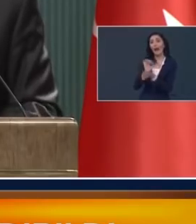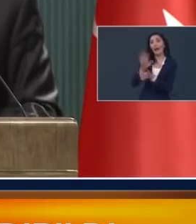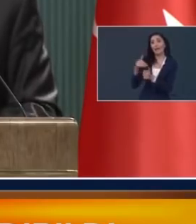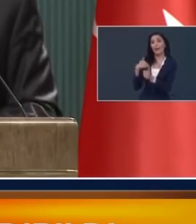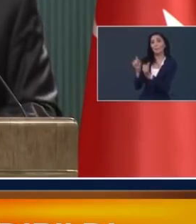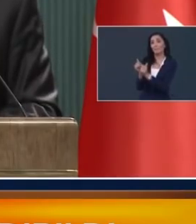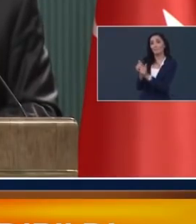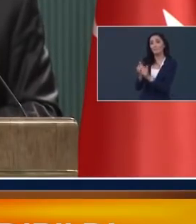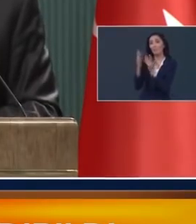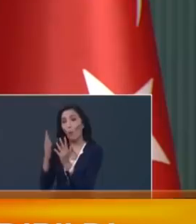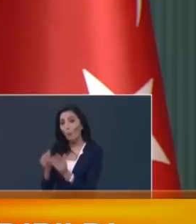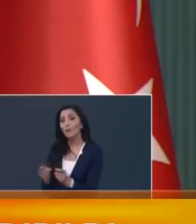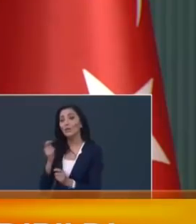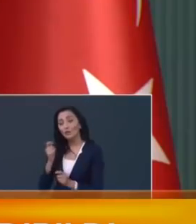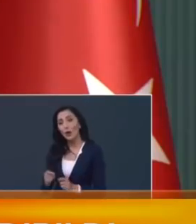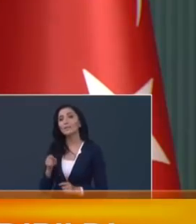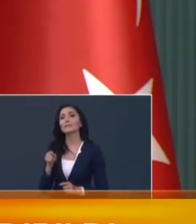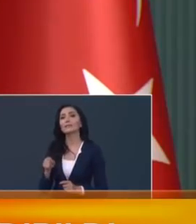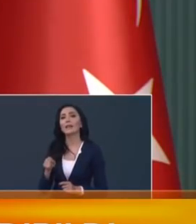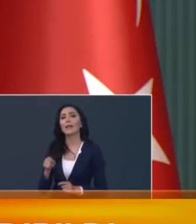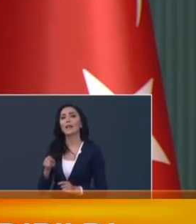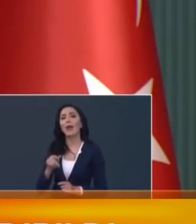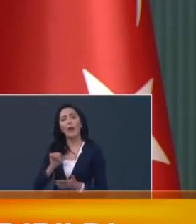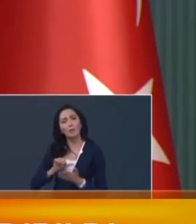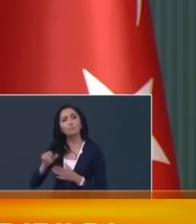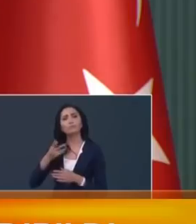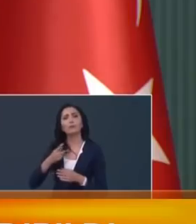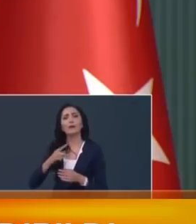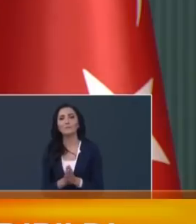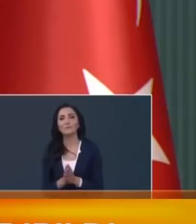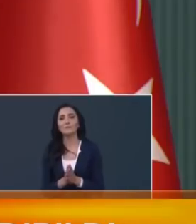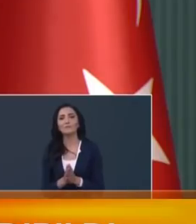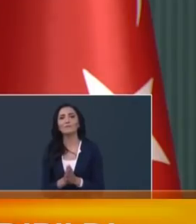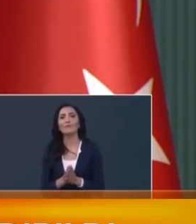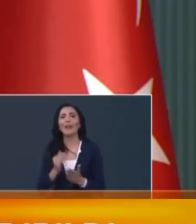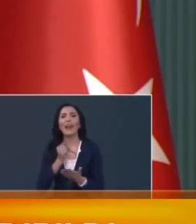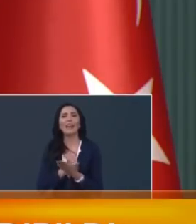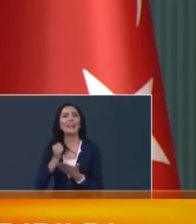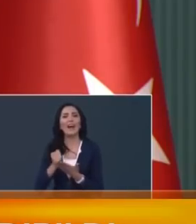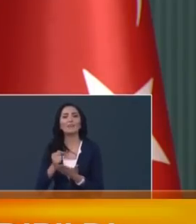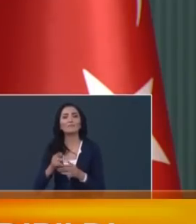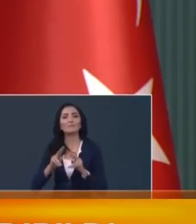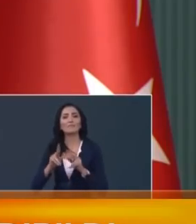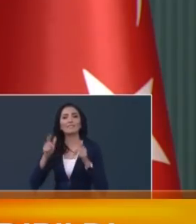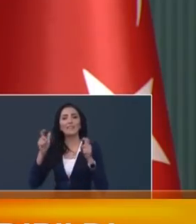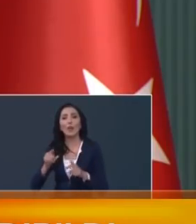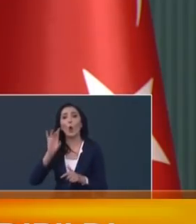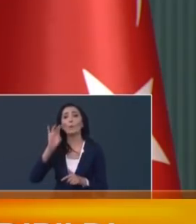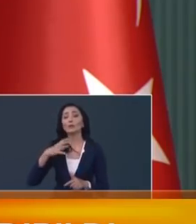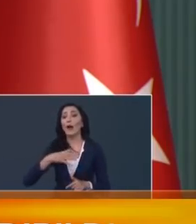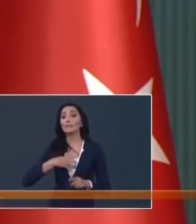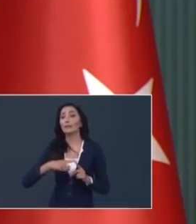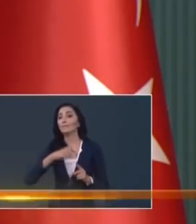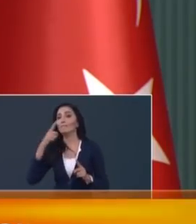ebeveynleri refakatinde olmaları şartıyla tümüyle kalkmıştır. Nikah salonları 15